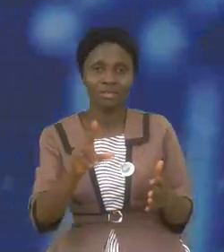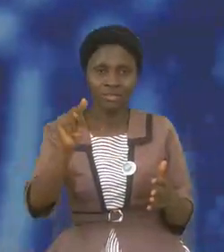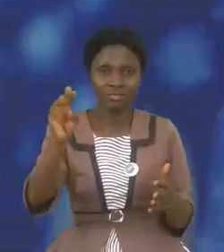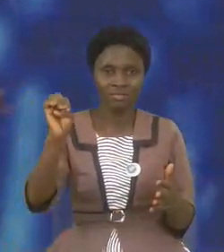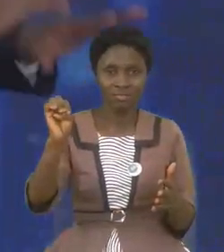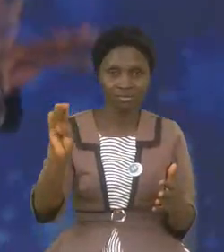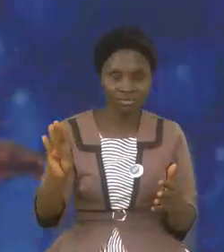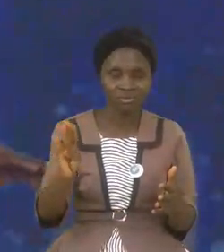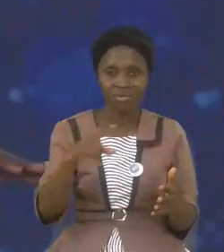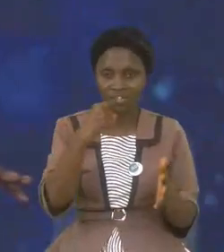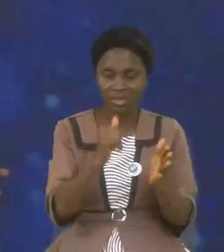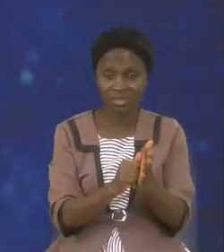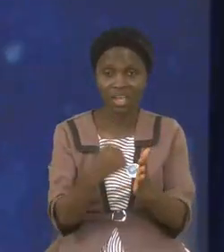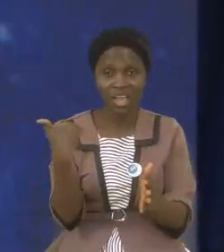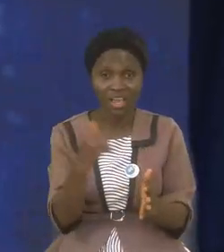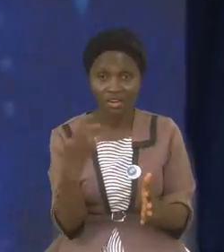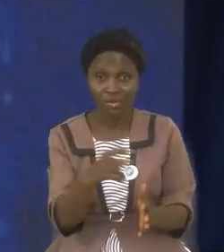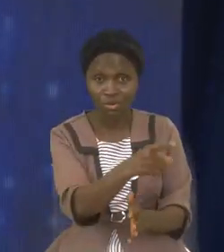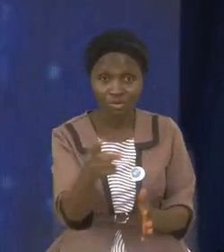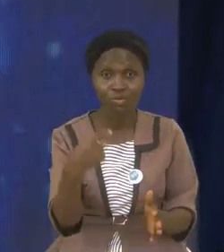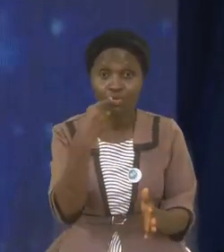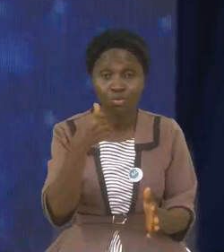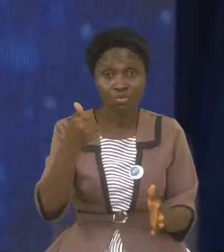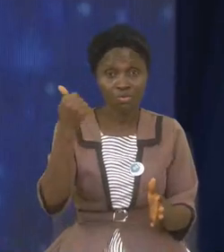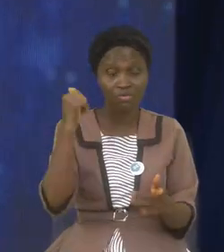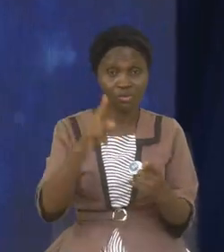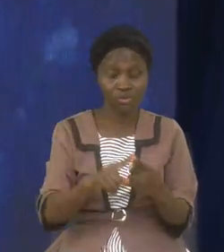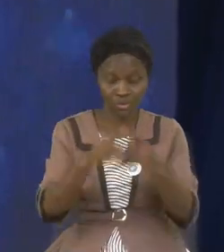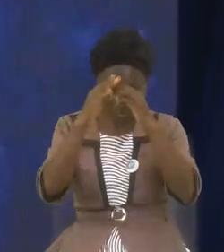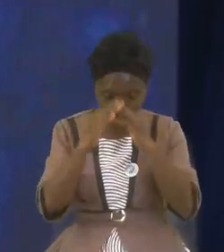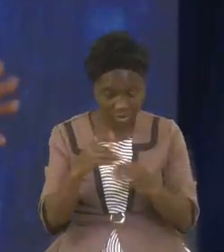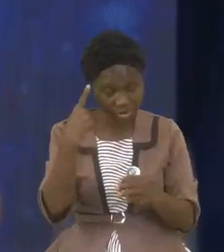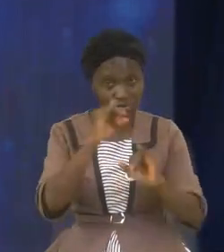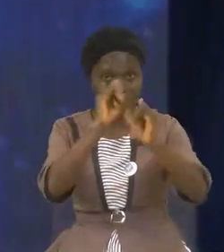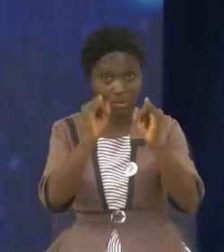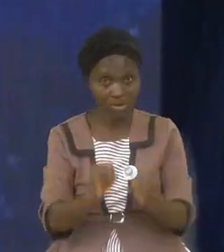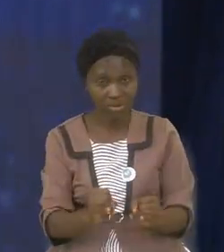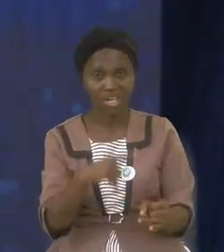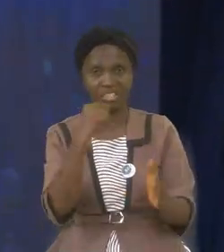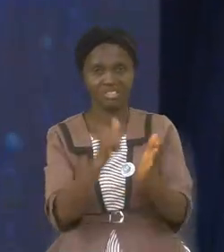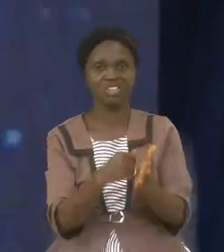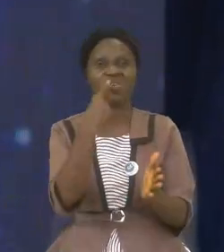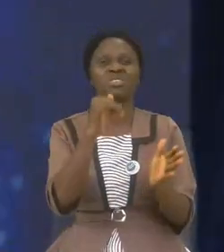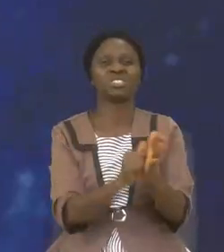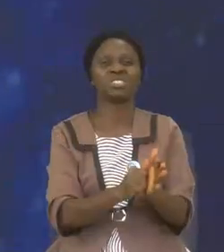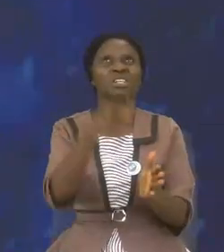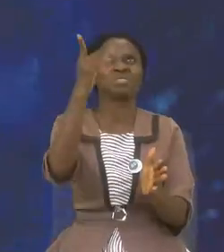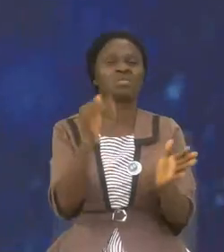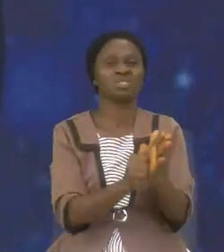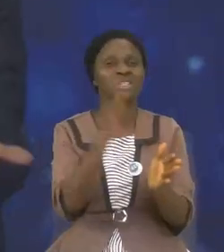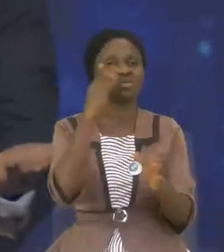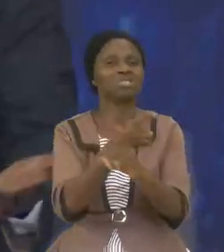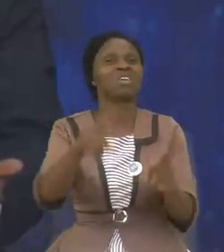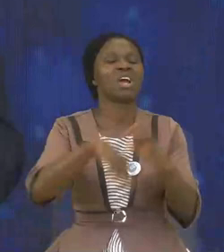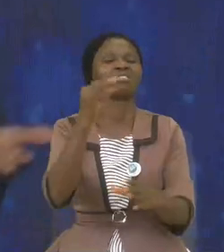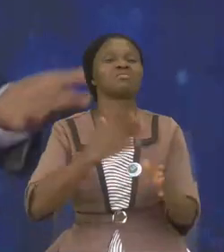3, il a dit, et si vous ne vous prosternez pas pour adorer mon idole que j'érige, je vais vous jeter dans la forêt ardente